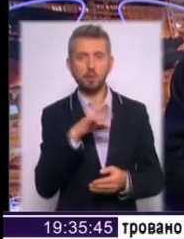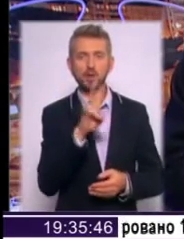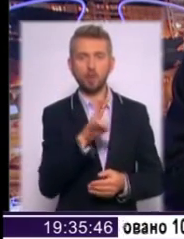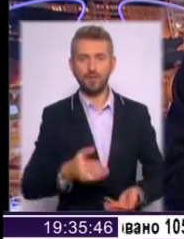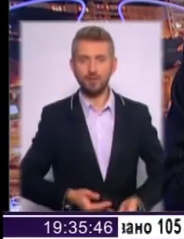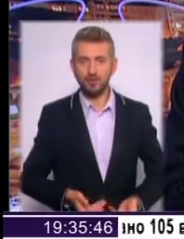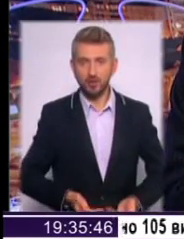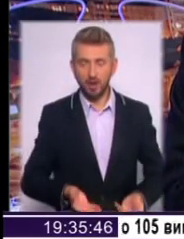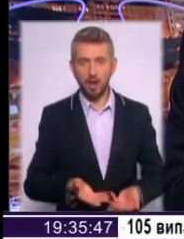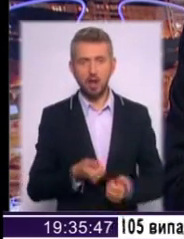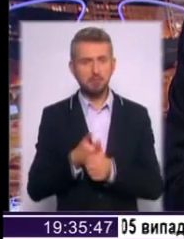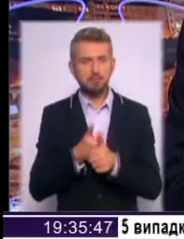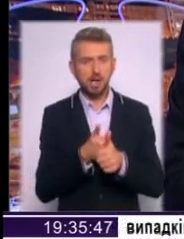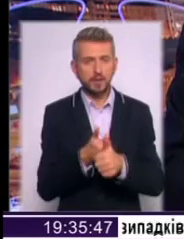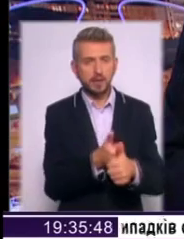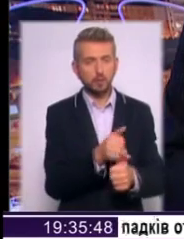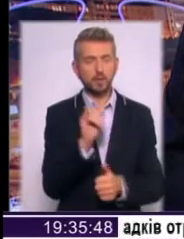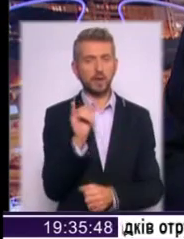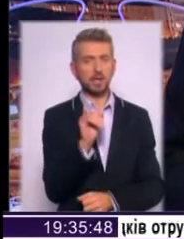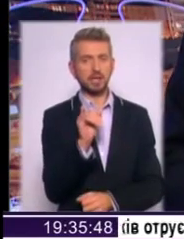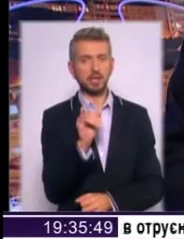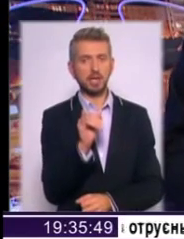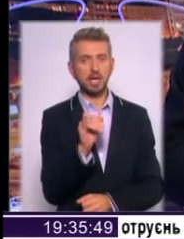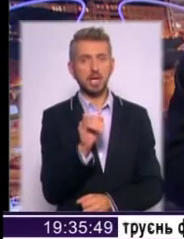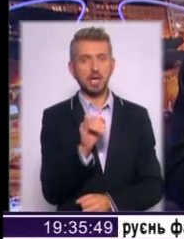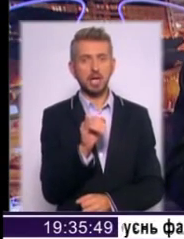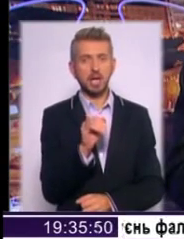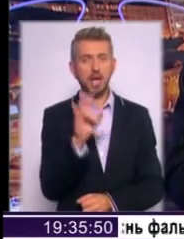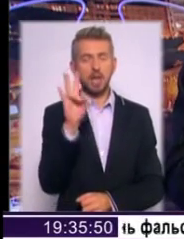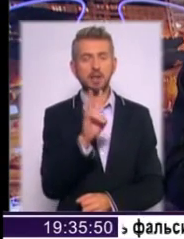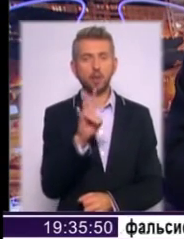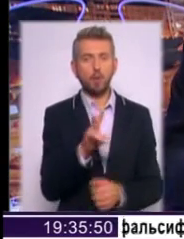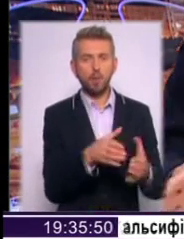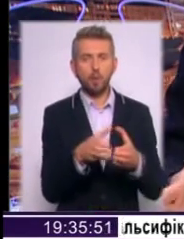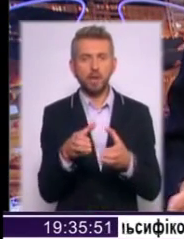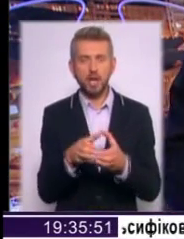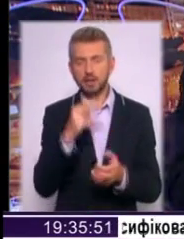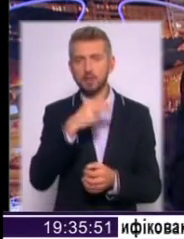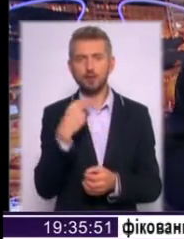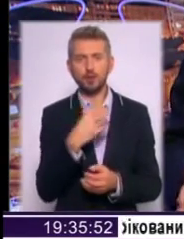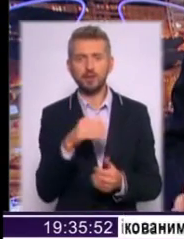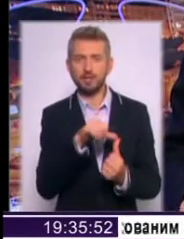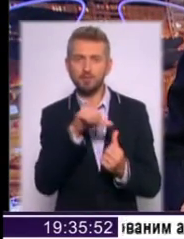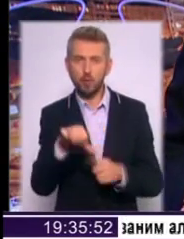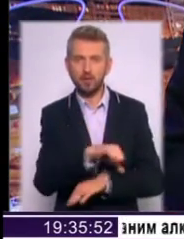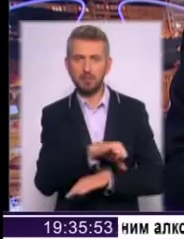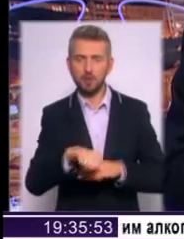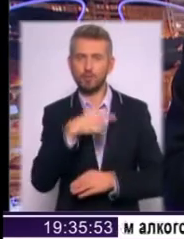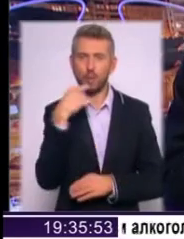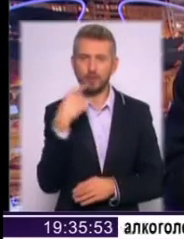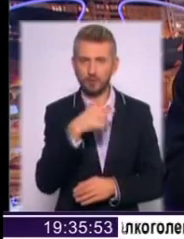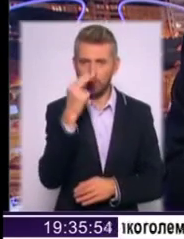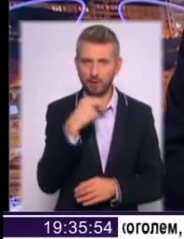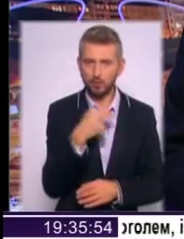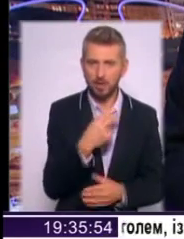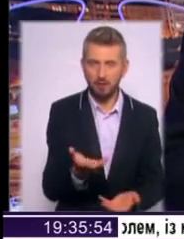то переслідуються і церковні осередки православні, які поза межами оцього російського православ'я, там же